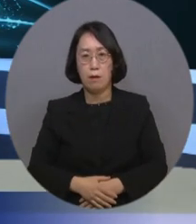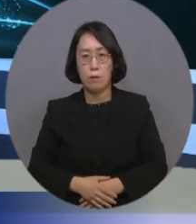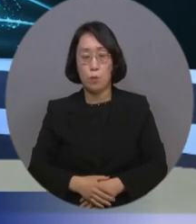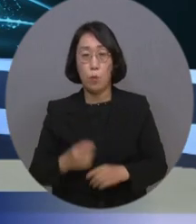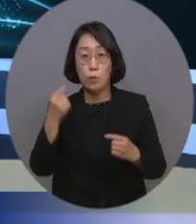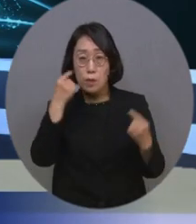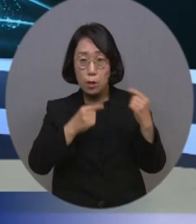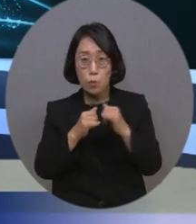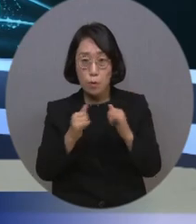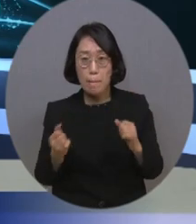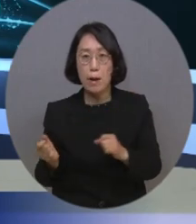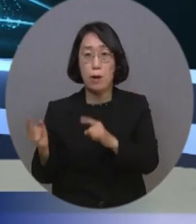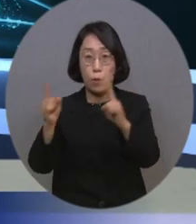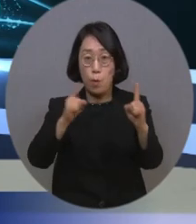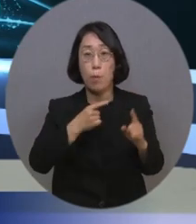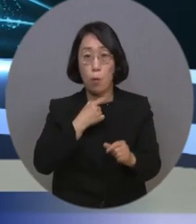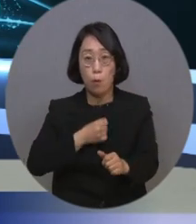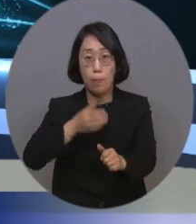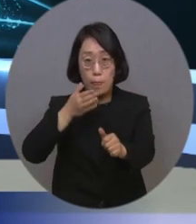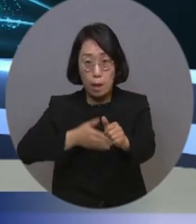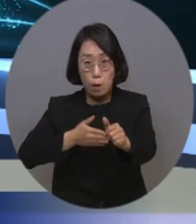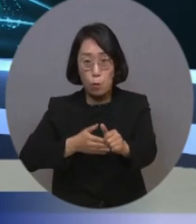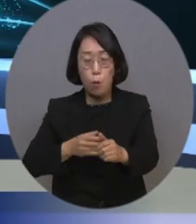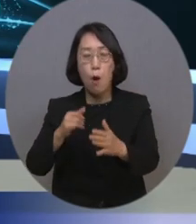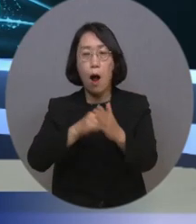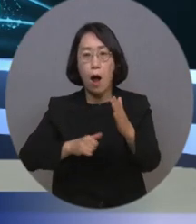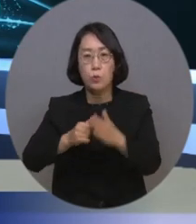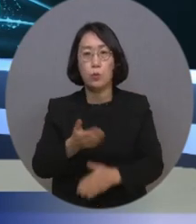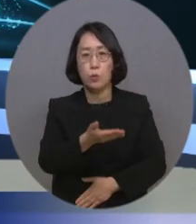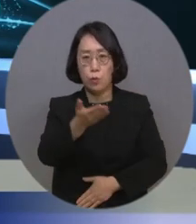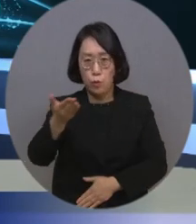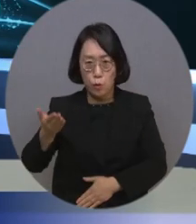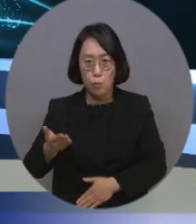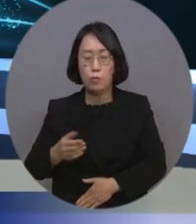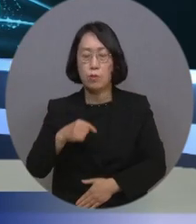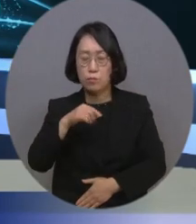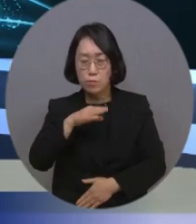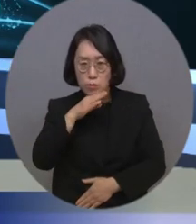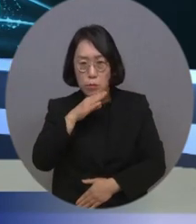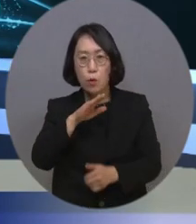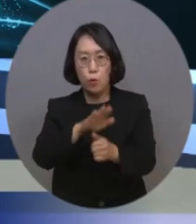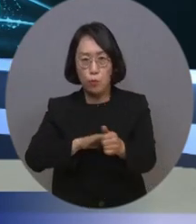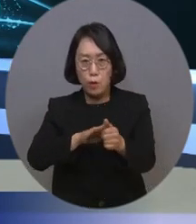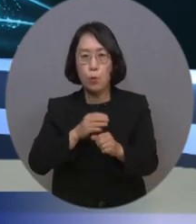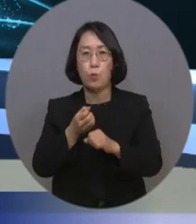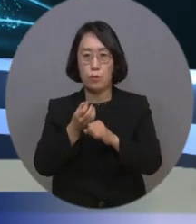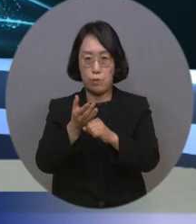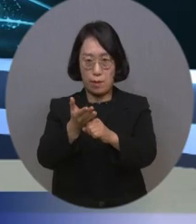부상자분들의 빠른 회복을 바라며 슬픔에 잠긴 유가족분들에게 진심을 담은 위로를